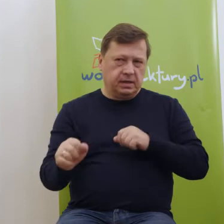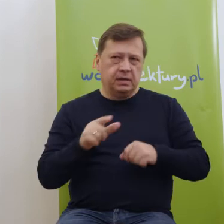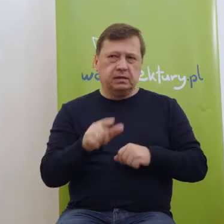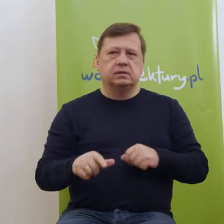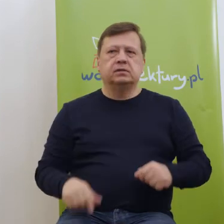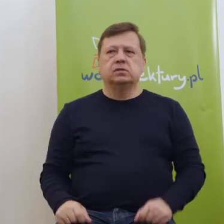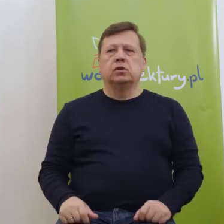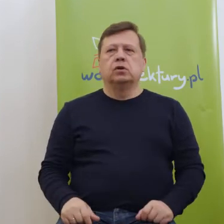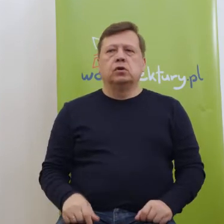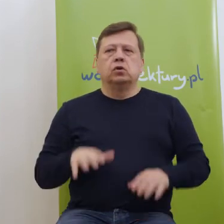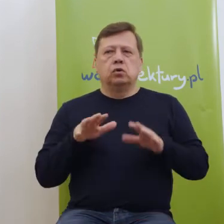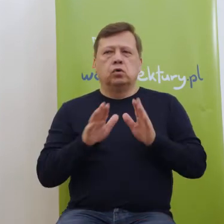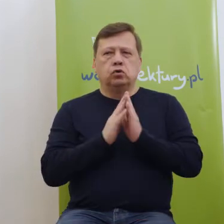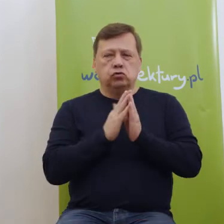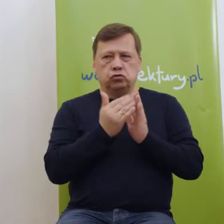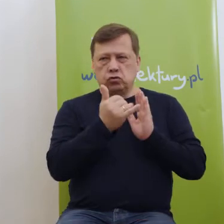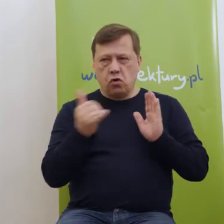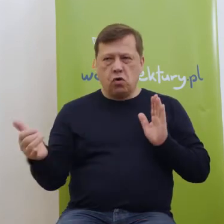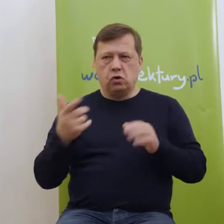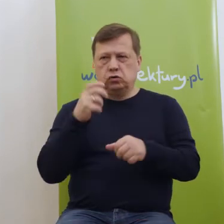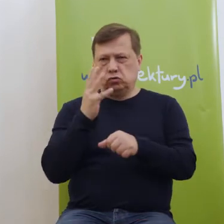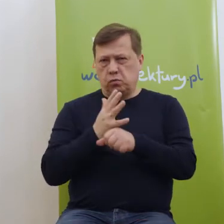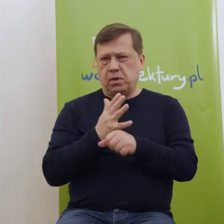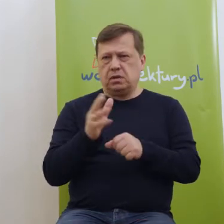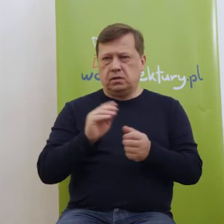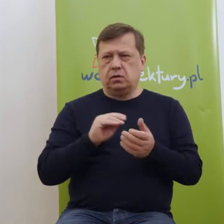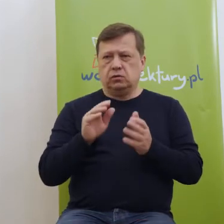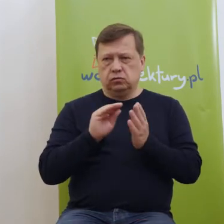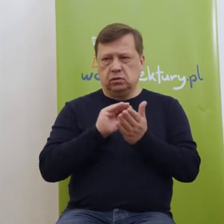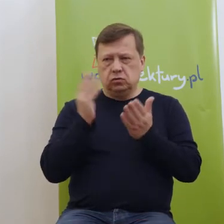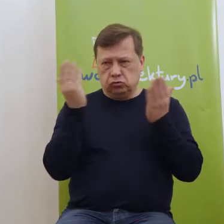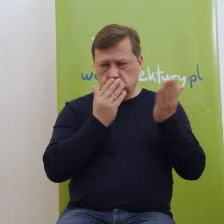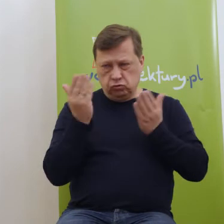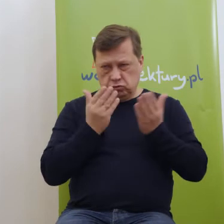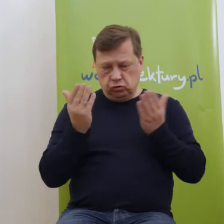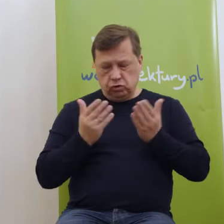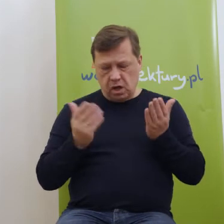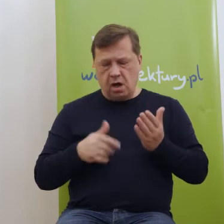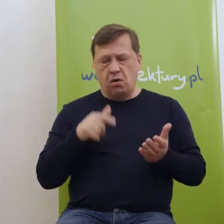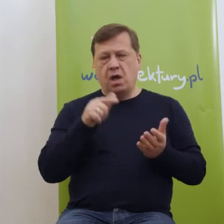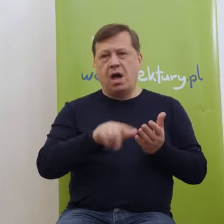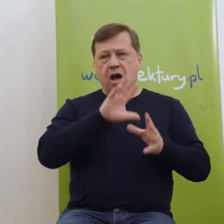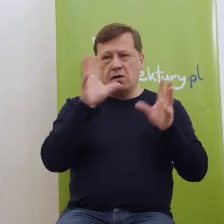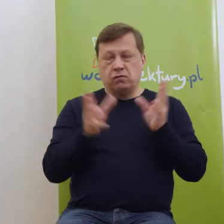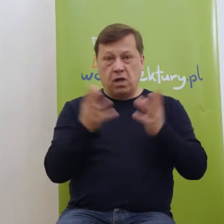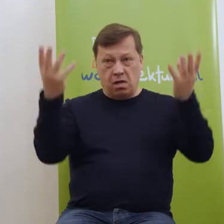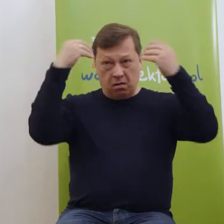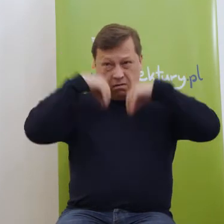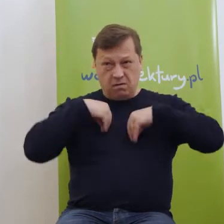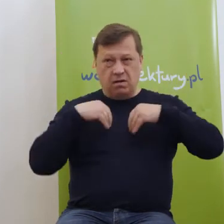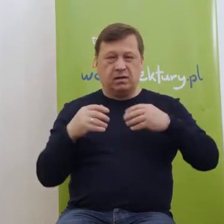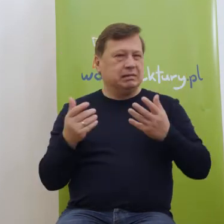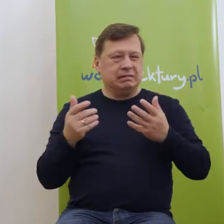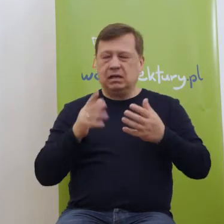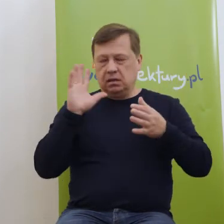rocznie, po prostu nie wiadomo ile, na przykład 150, to nie da się nie myśleć, nie da się nie mieć tego bagażu, nie da się tego zrzucić. Kiedy się